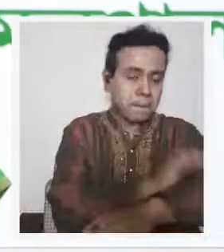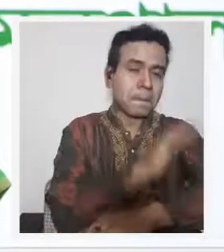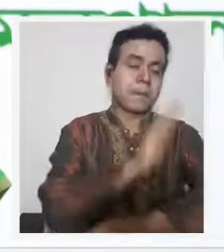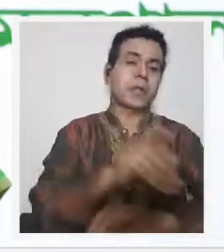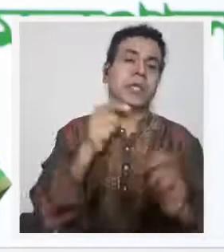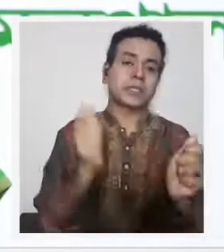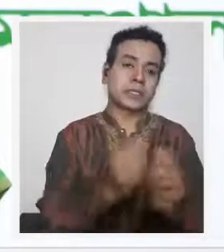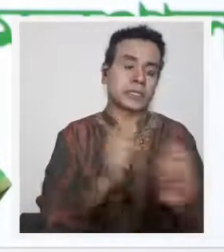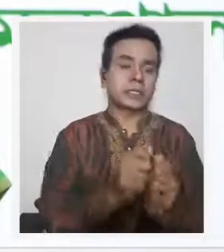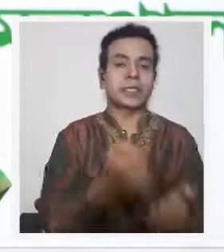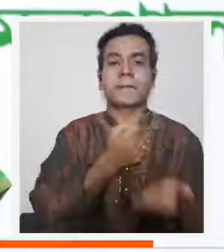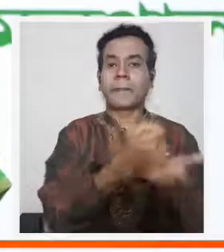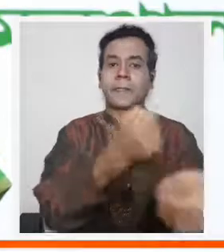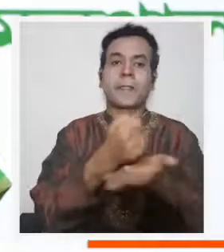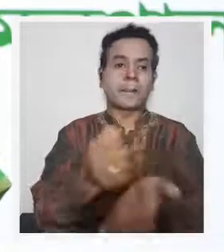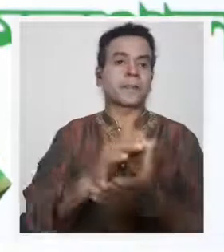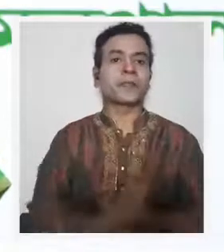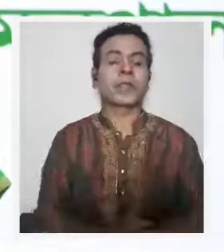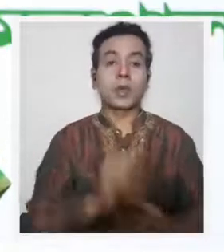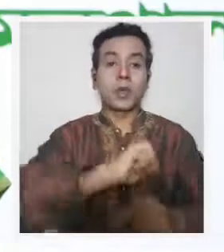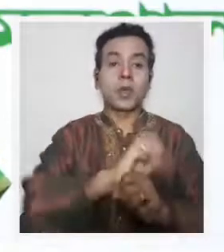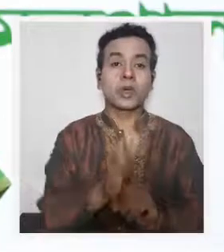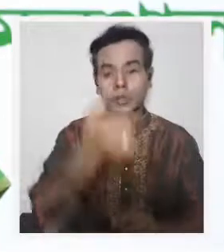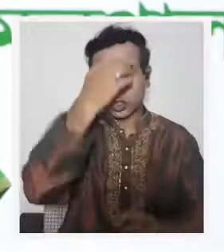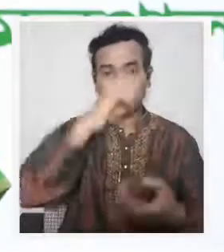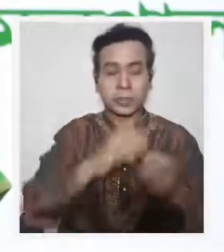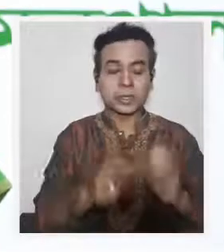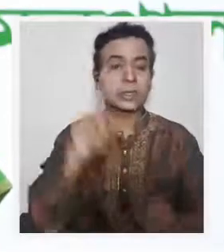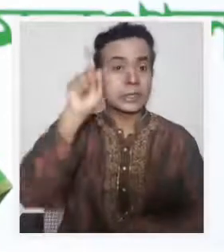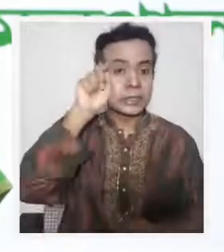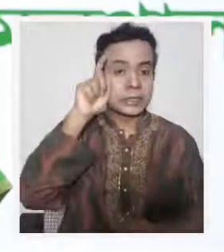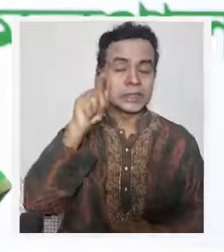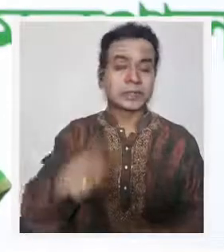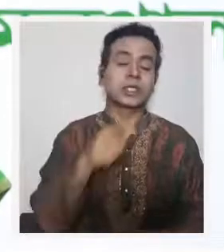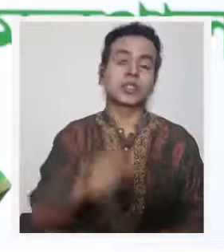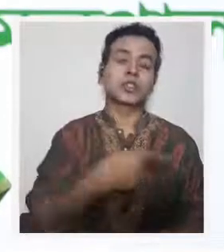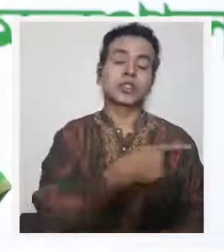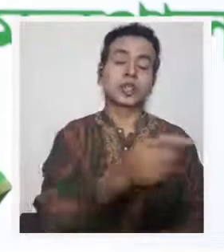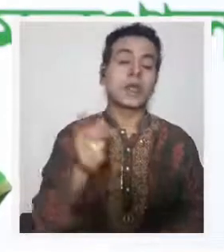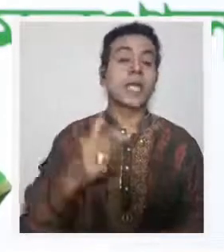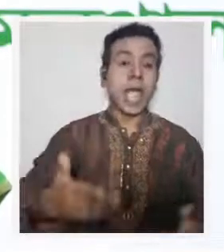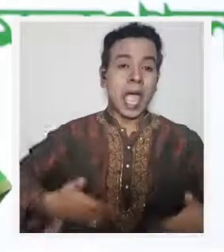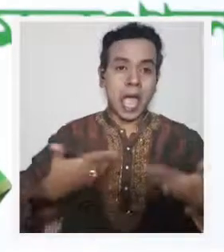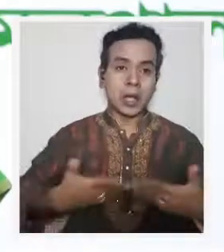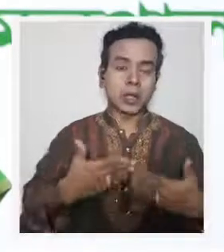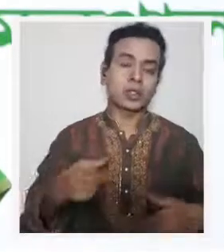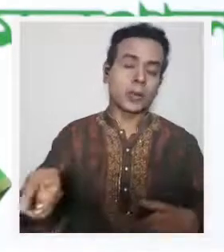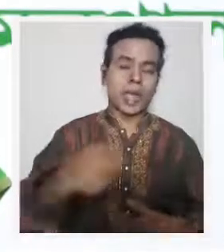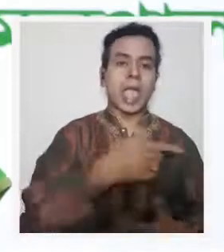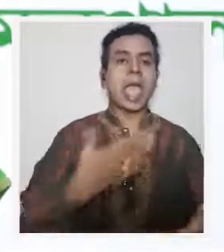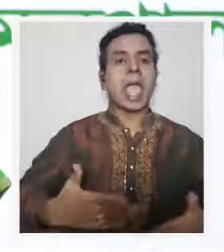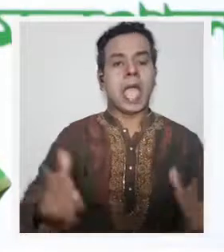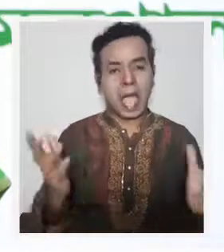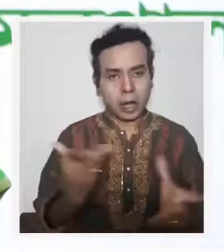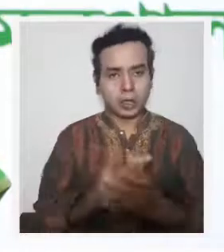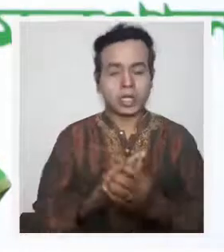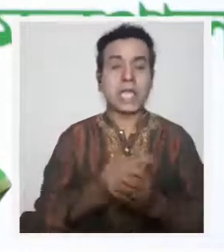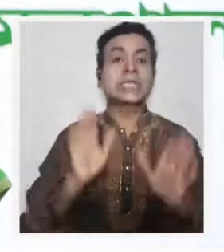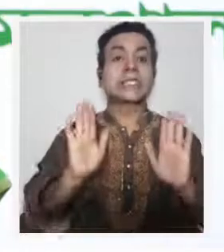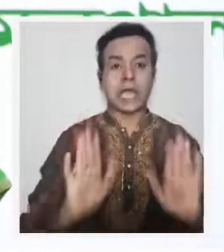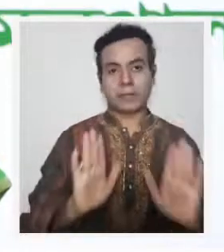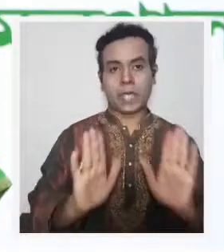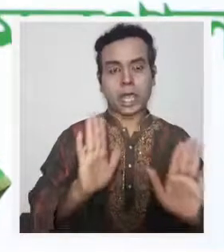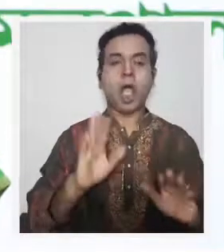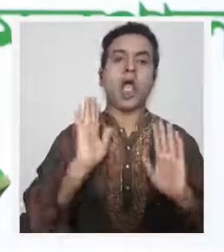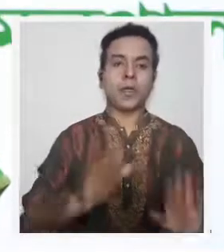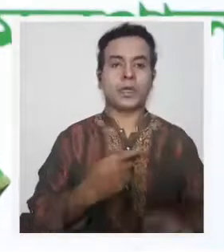করছেন। করোনার কঠোর বাস্তবতা মাথায় রেখেই স্বাস্থ্য সচেতনতার নিয়মবিধি মেনে ঈদের অনাবিল আনন্দ